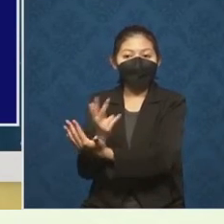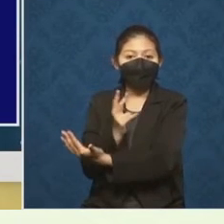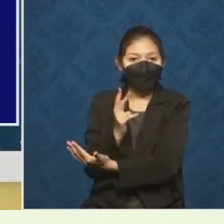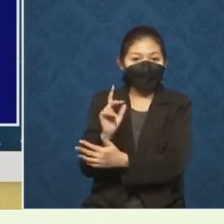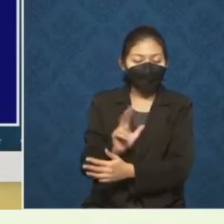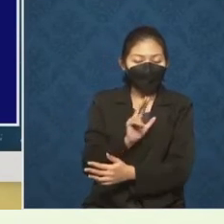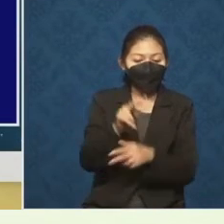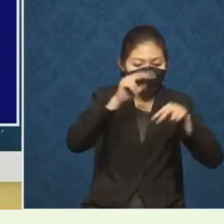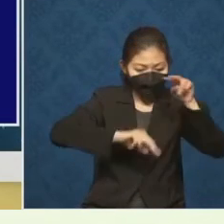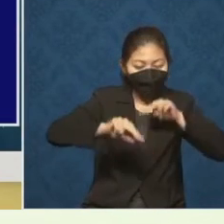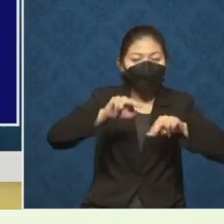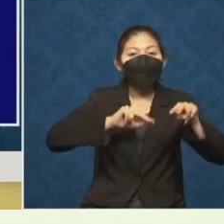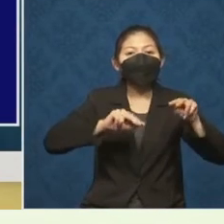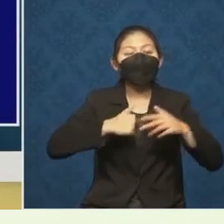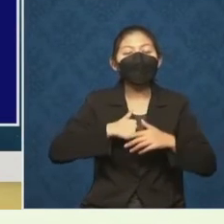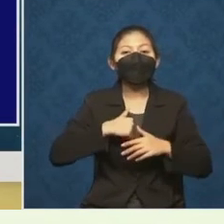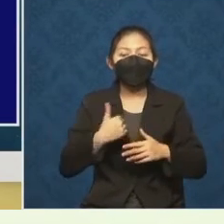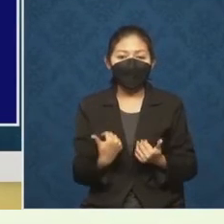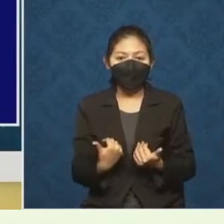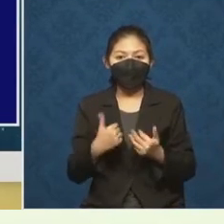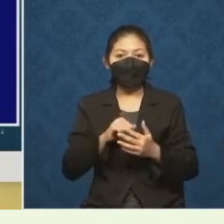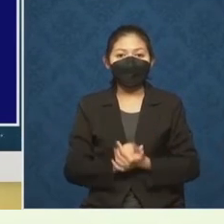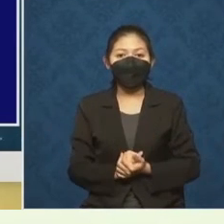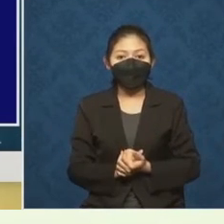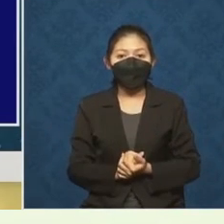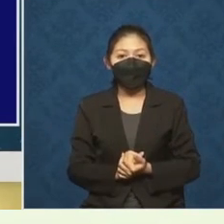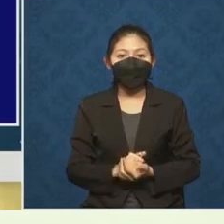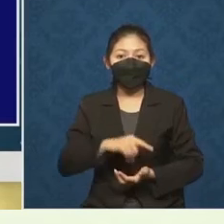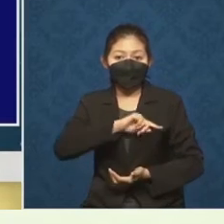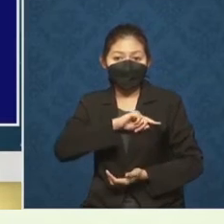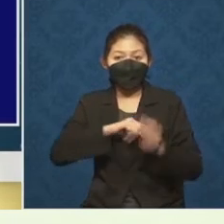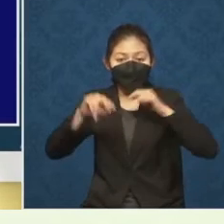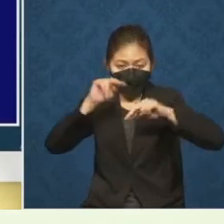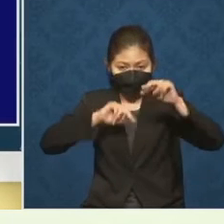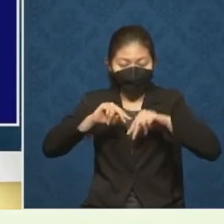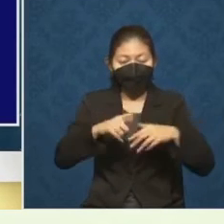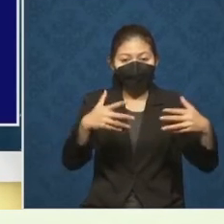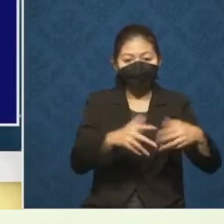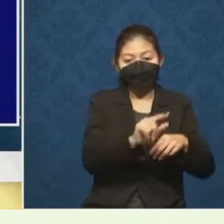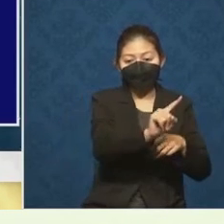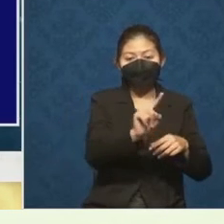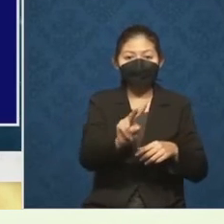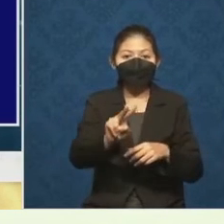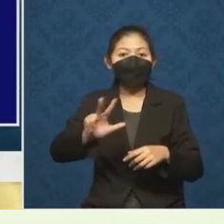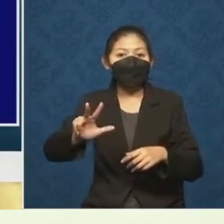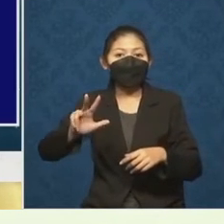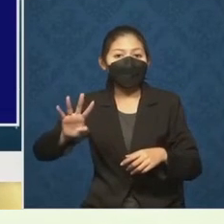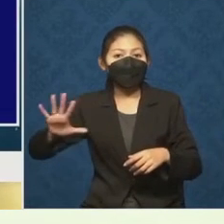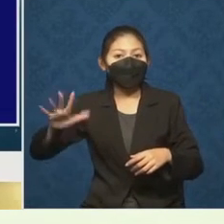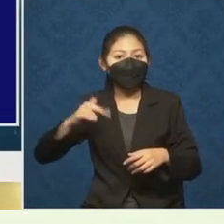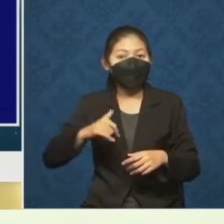ผมเองเนี่ยได้รับความผิดชอบดูแลภาค2 3 4 5คือสีเงินสีแดงสีเขียวเนี่ย